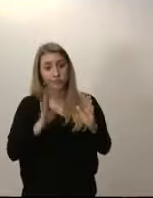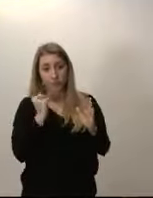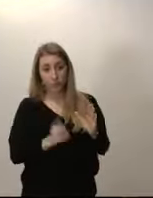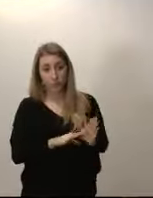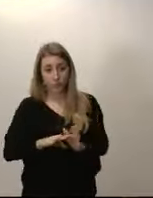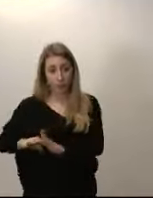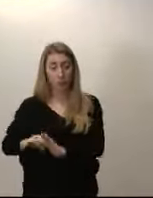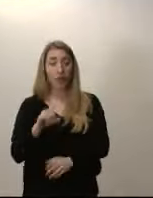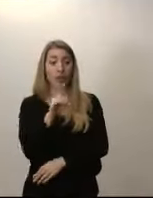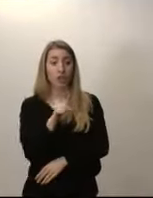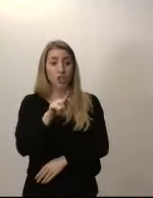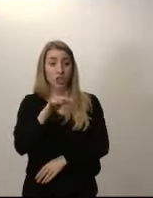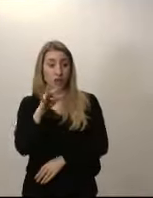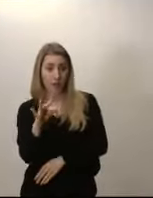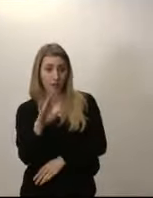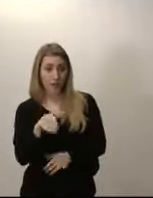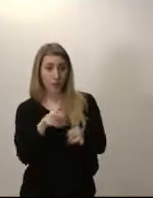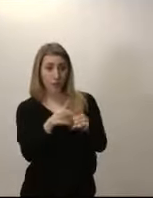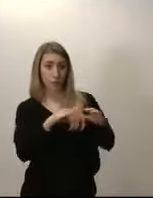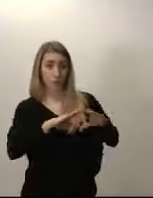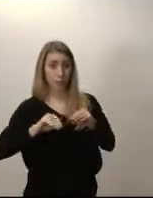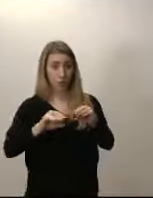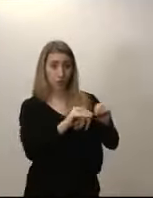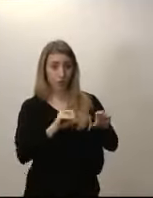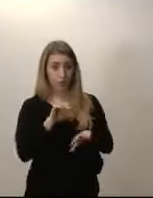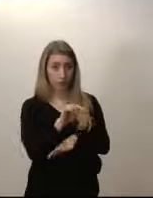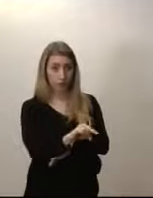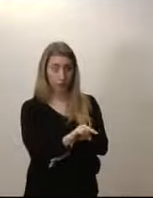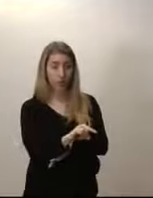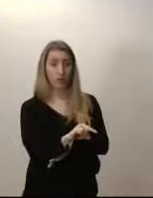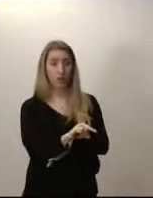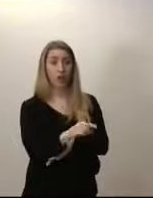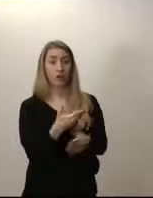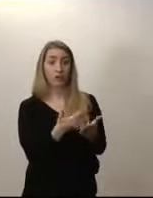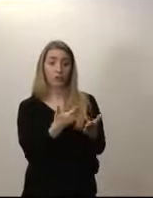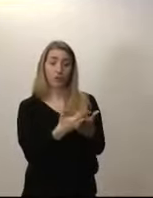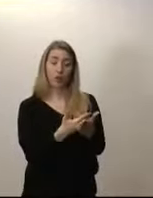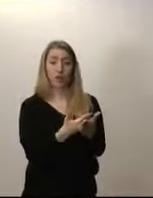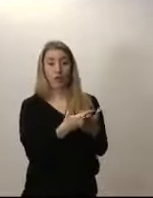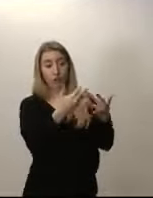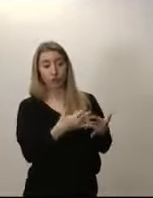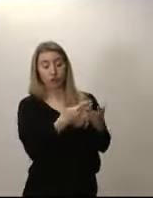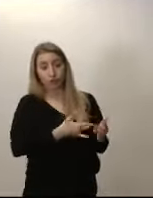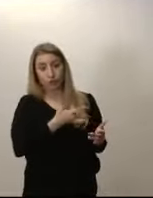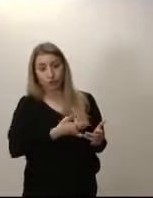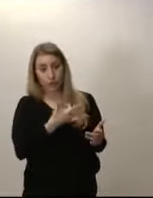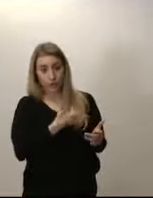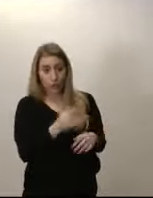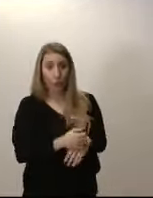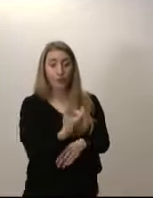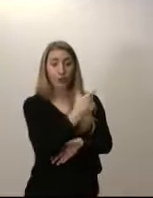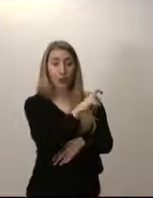La DGF par population, hein, c'est quand même une indication intéressante.